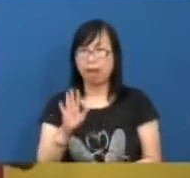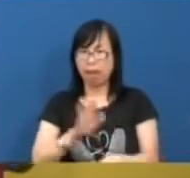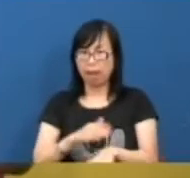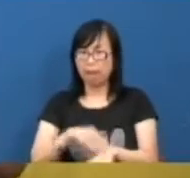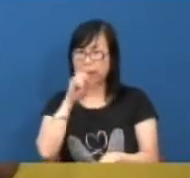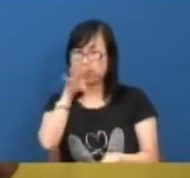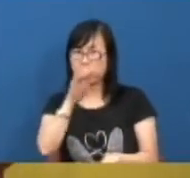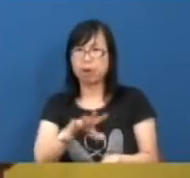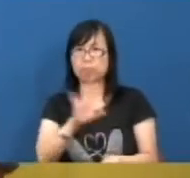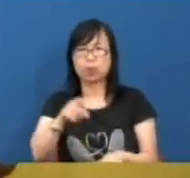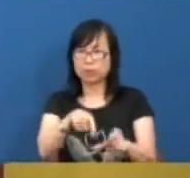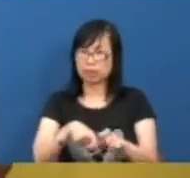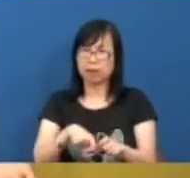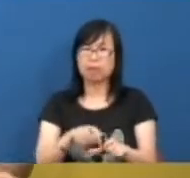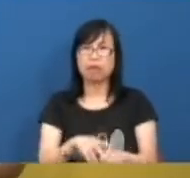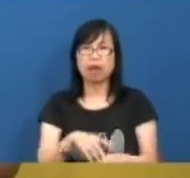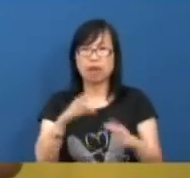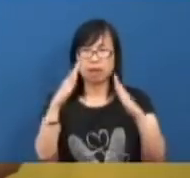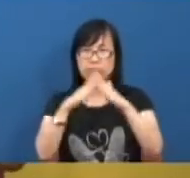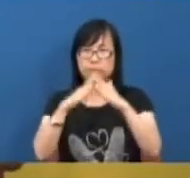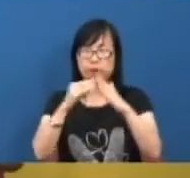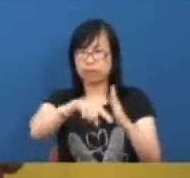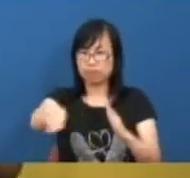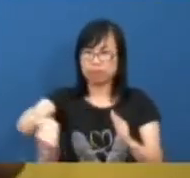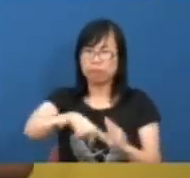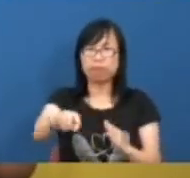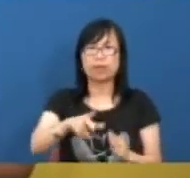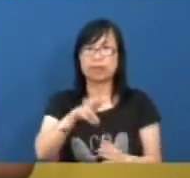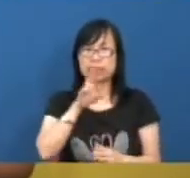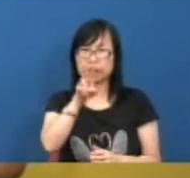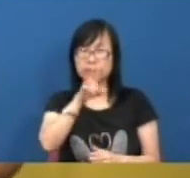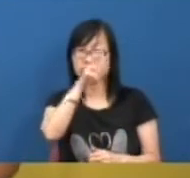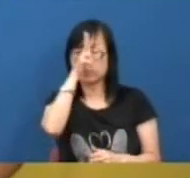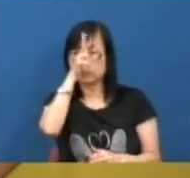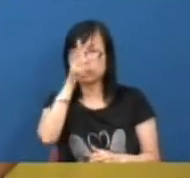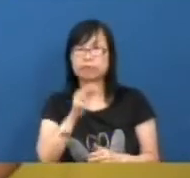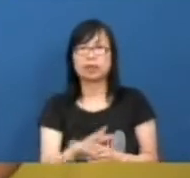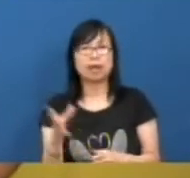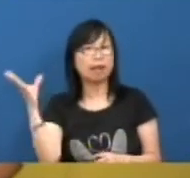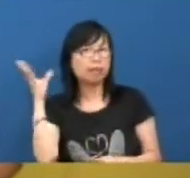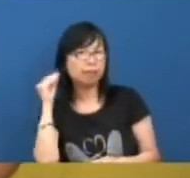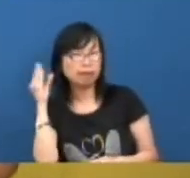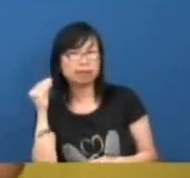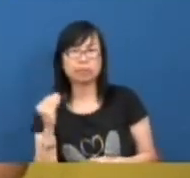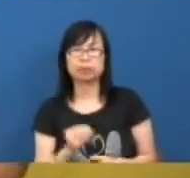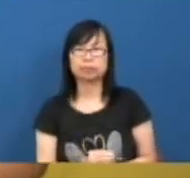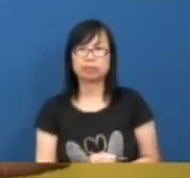咧嗱，唔好賺到咁盡，或者房地產嘅問題咧，其實你睇到政府咧呢排啦，一聽到